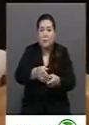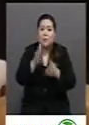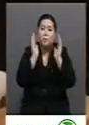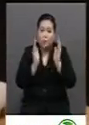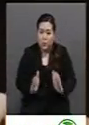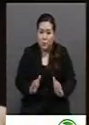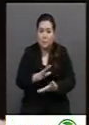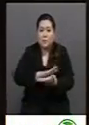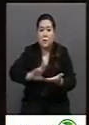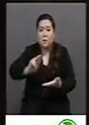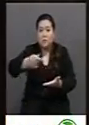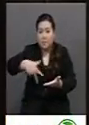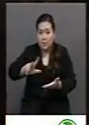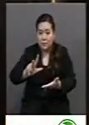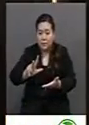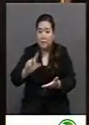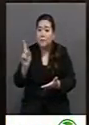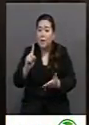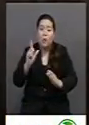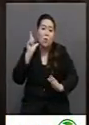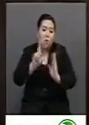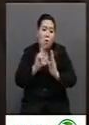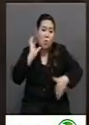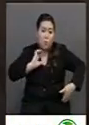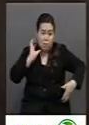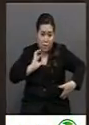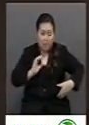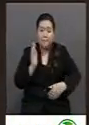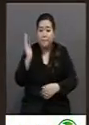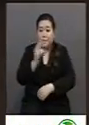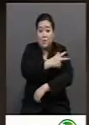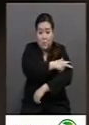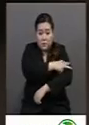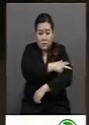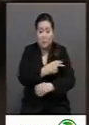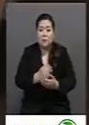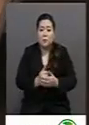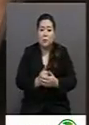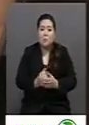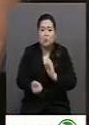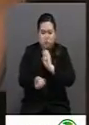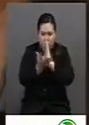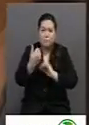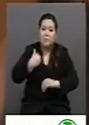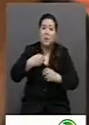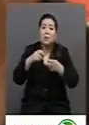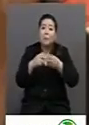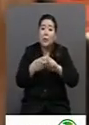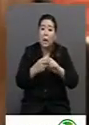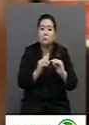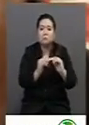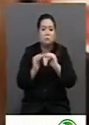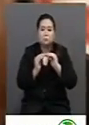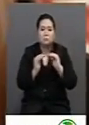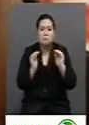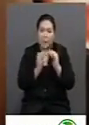ยาลัยราชภัฏเทพสตรีนะคะอยู่ที่จังหวัดลพบุรีดร.จอมชัยเนี่ยเป็นหนึ่งในผู้ที่ได้รับผลกระทบจากปัญหาธรรมาภิบาล